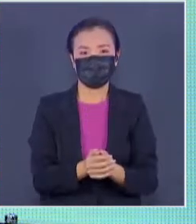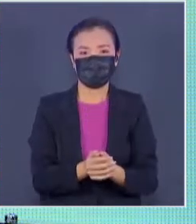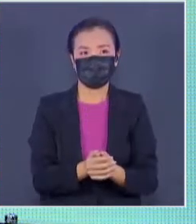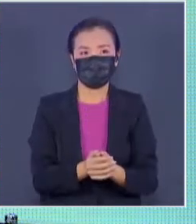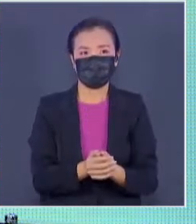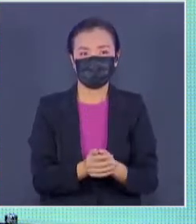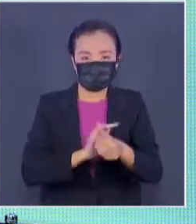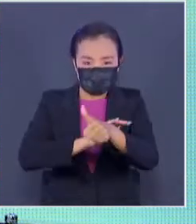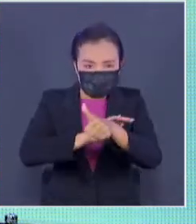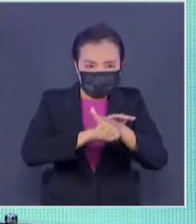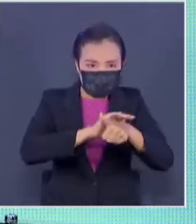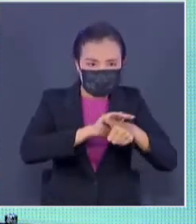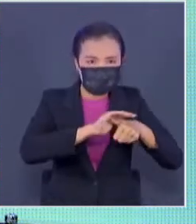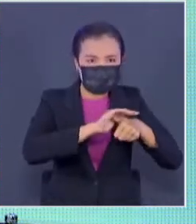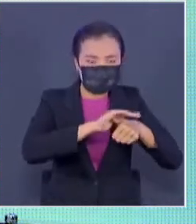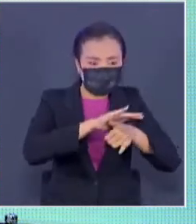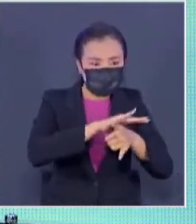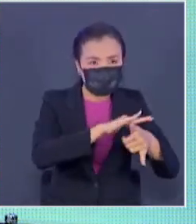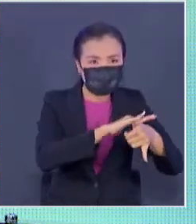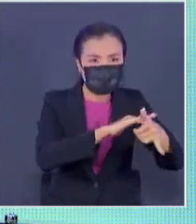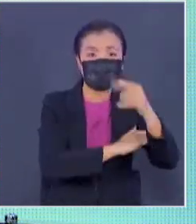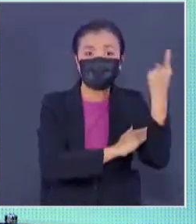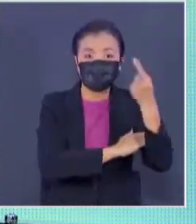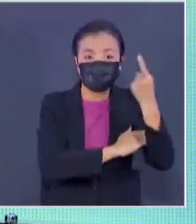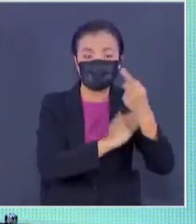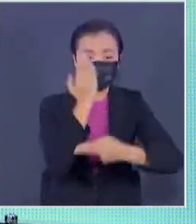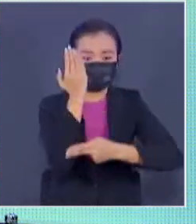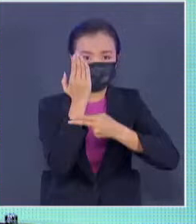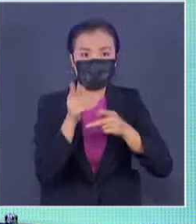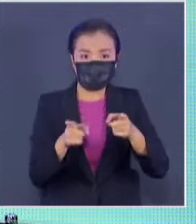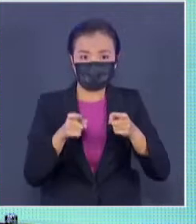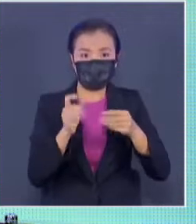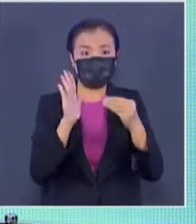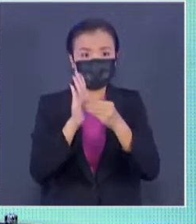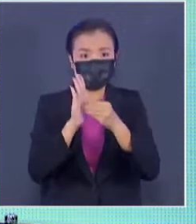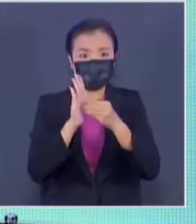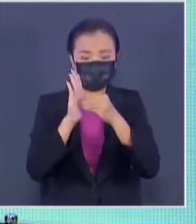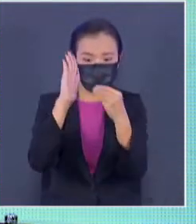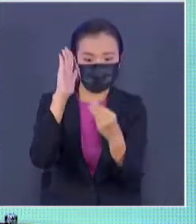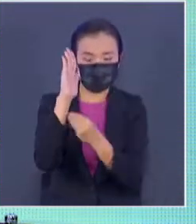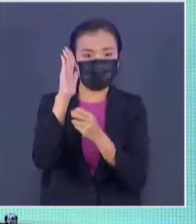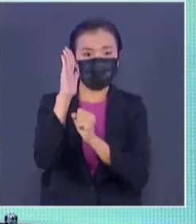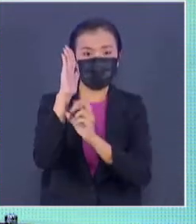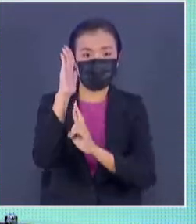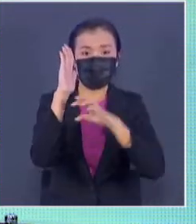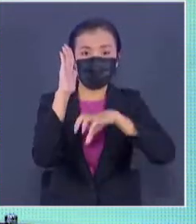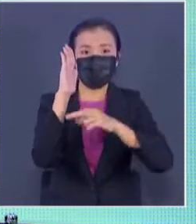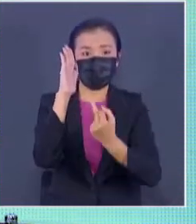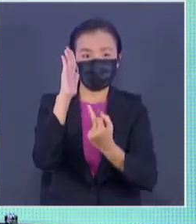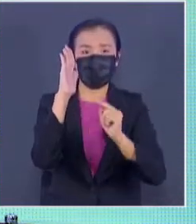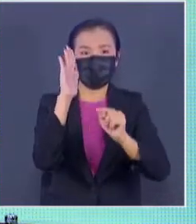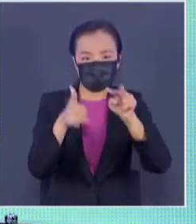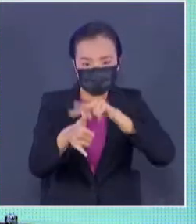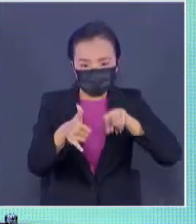การหลบหนีออกจากโรงแรมที่พักที่กักตัวที่กรุงเทพแล้วไปเจอตัวที่สมุยเนี่ยนะครับเมื่อวานนี้ทำการตรวจห